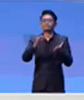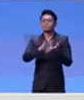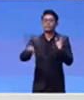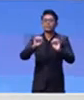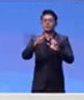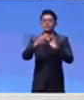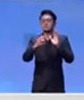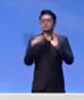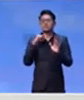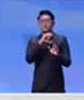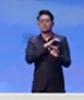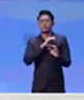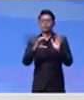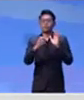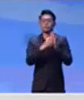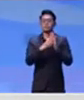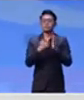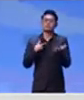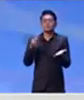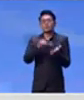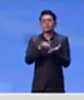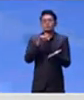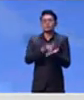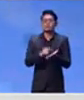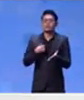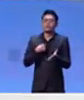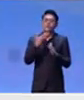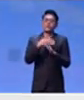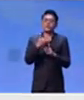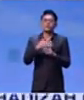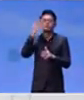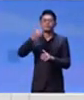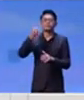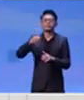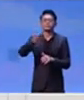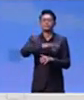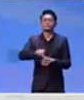PAS. Dan saya kira sampai di situ saja laporan yang saya dapat kongsikan kepada anda semua. Assalamualaikum warahmatullahi wabarakatuh.